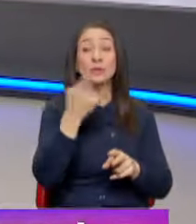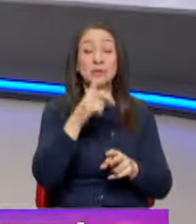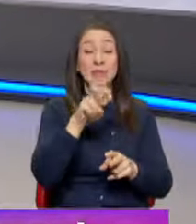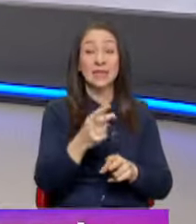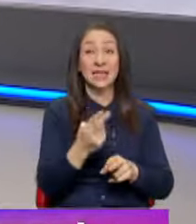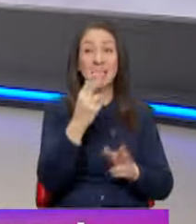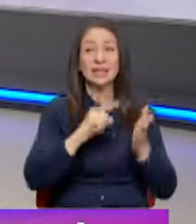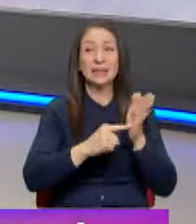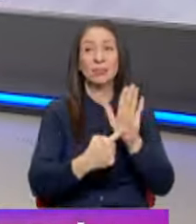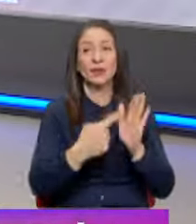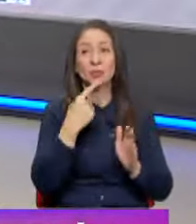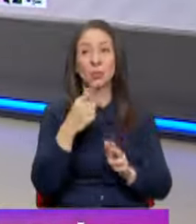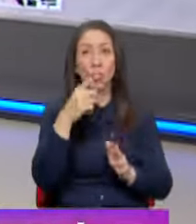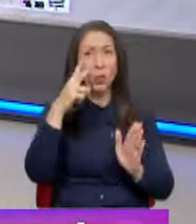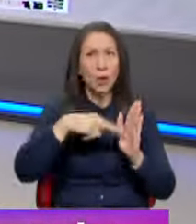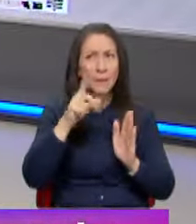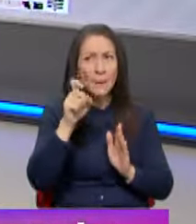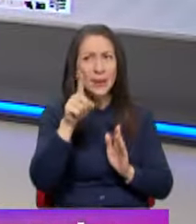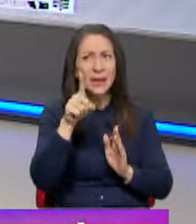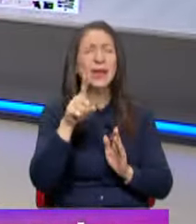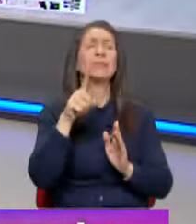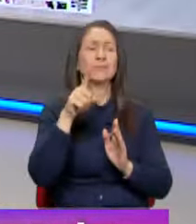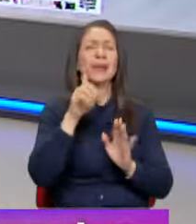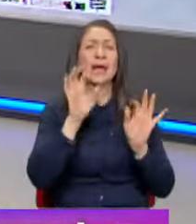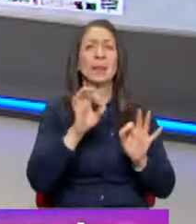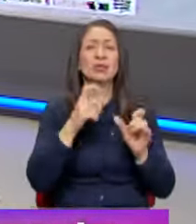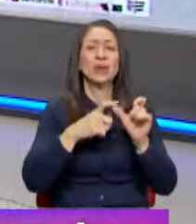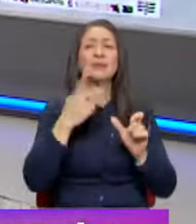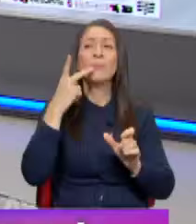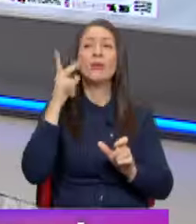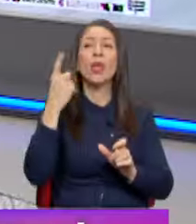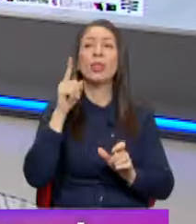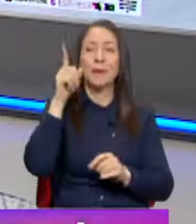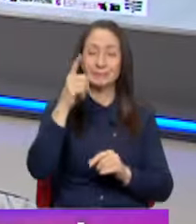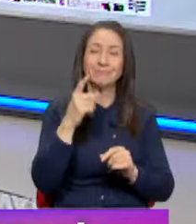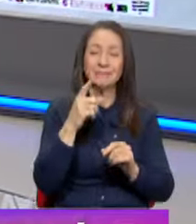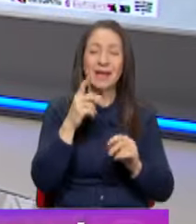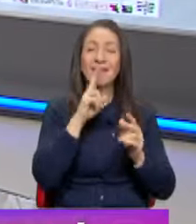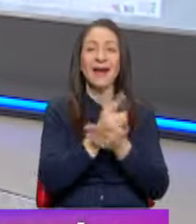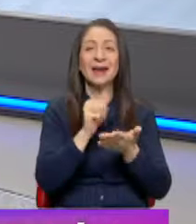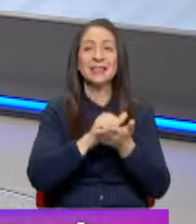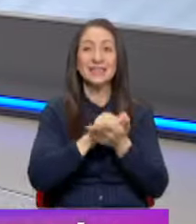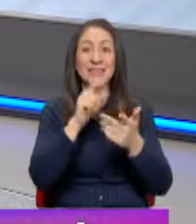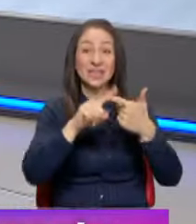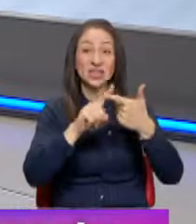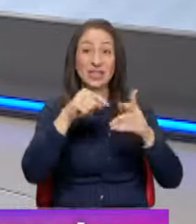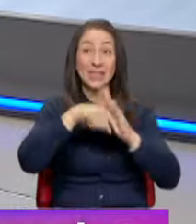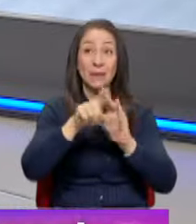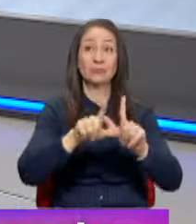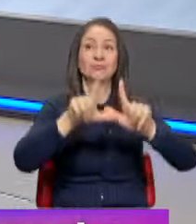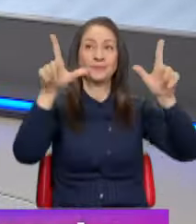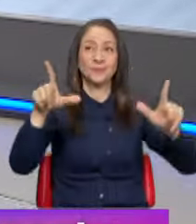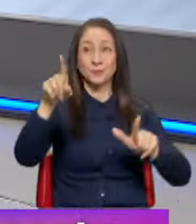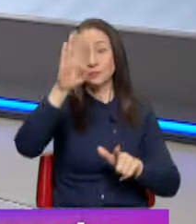187 yi ispatladı diyor bunu okuyalım mı bir hemen Bir Şehnaz abladan yönetmenimiz rica edeyim karar gazetesinin ikinci detayını da büyütmüş